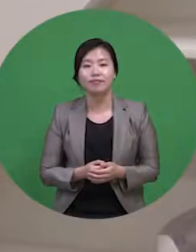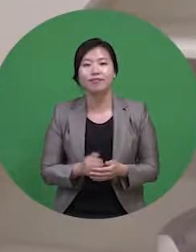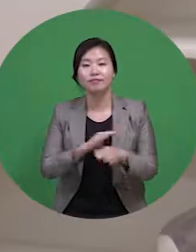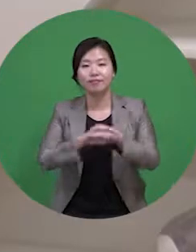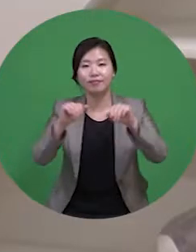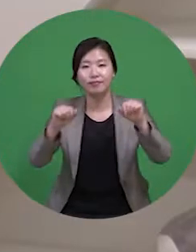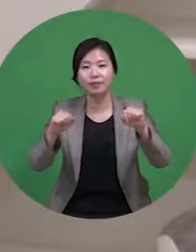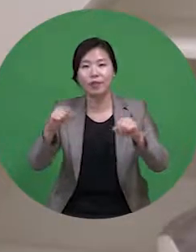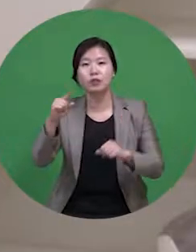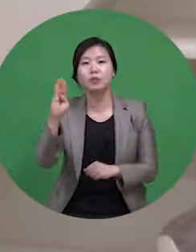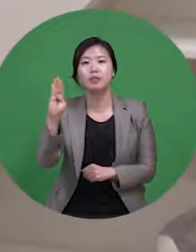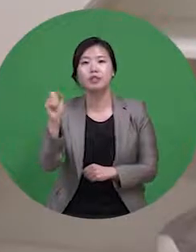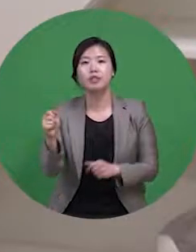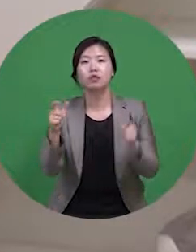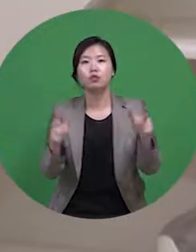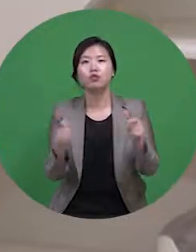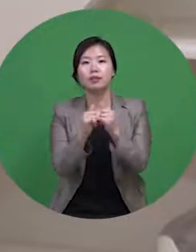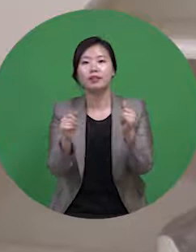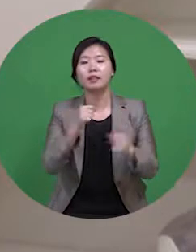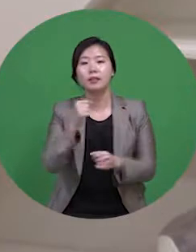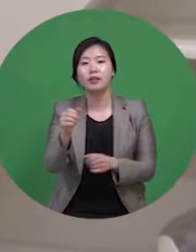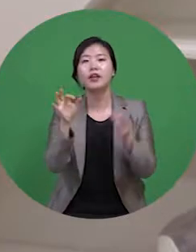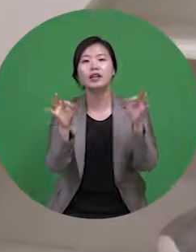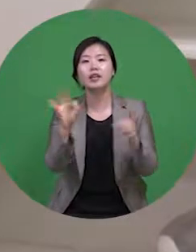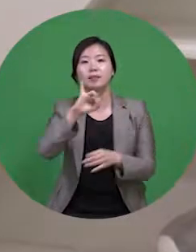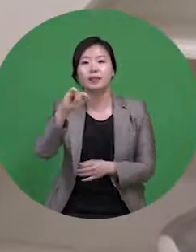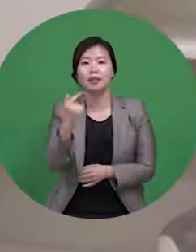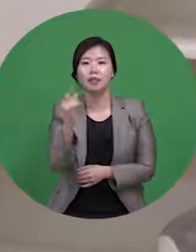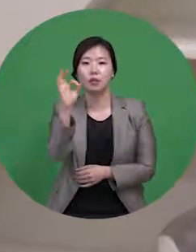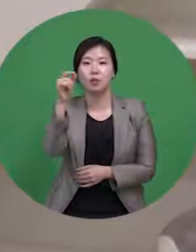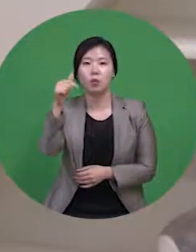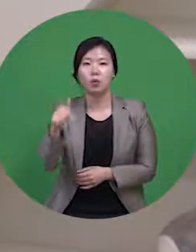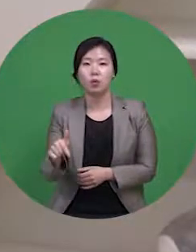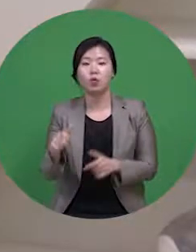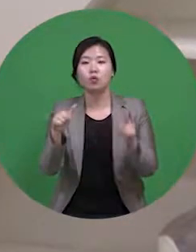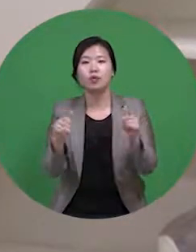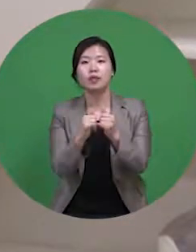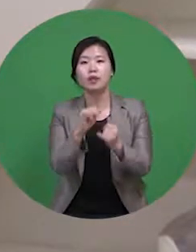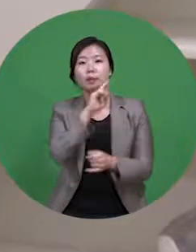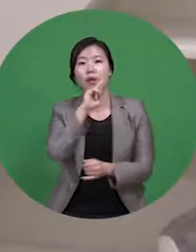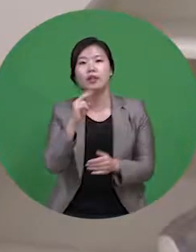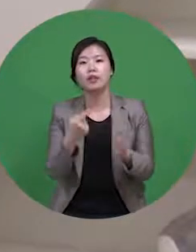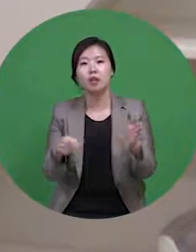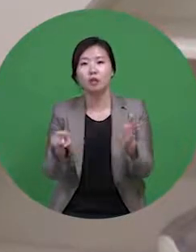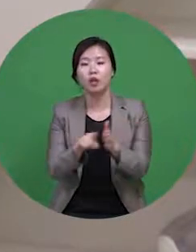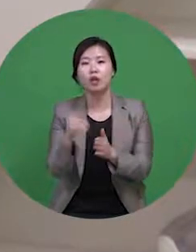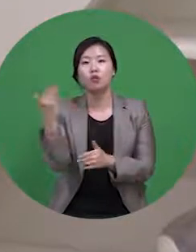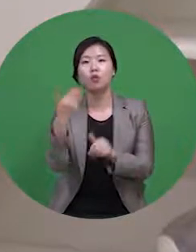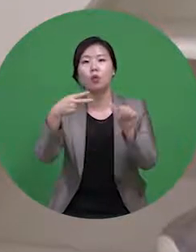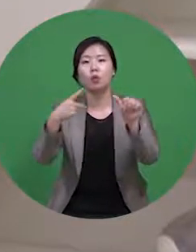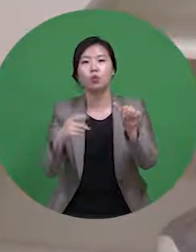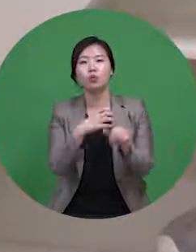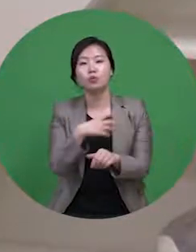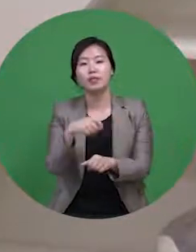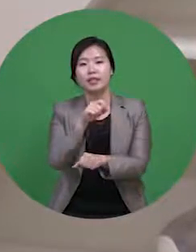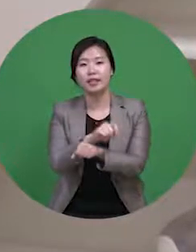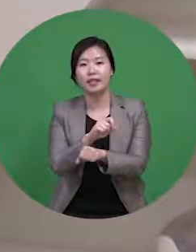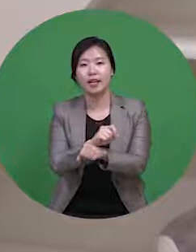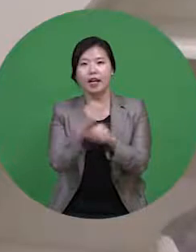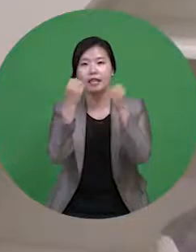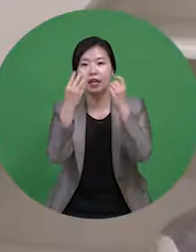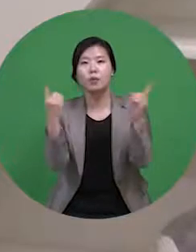안녕하세요. GBS 구민리포터 김인옥입니다. 주민들의 편의를 위해 구로호동 주민센터가